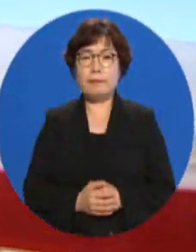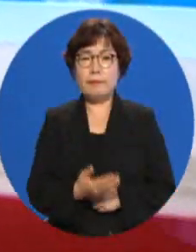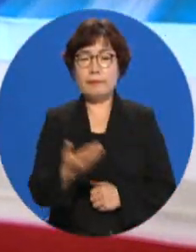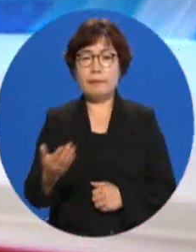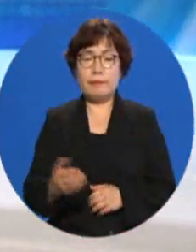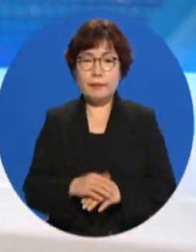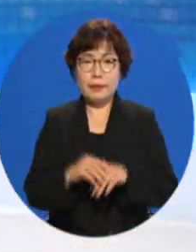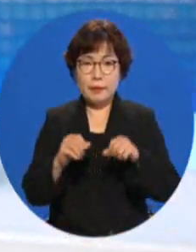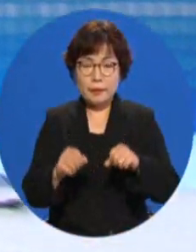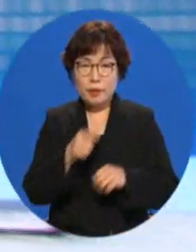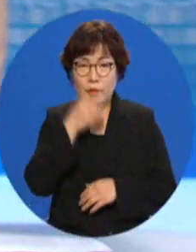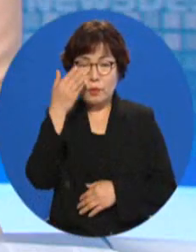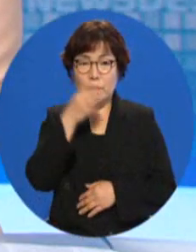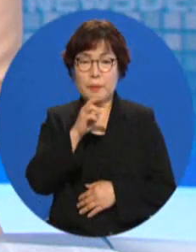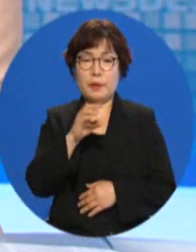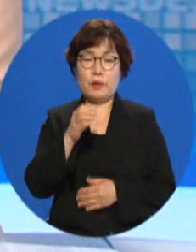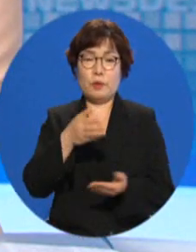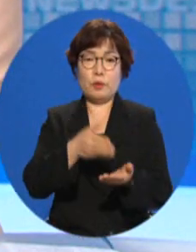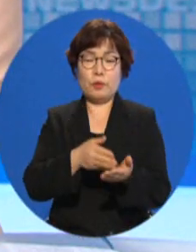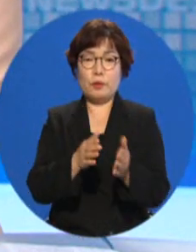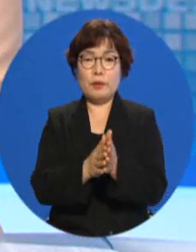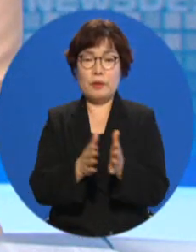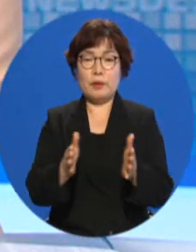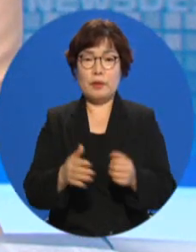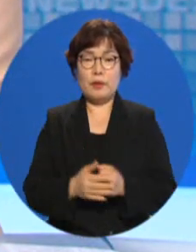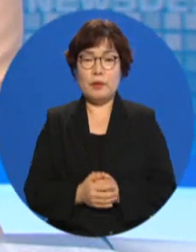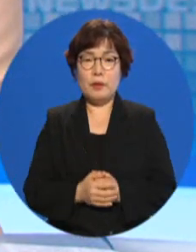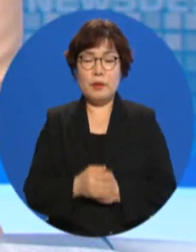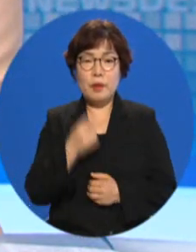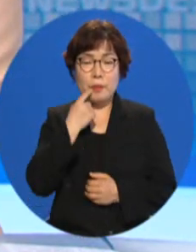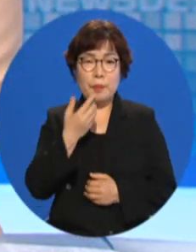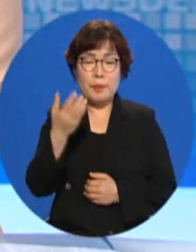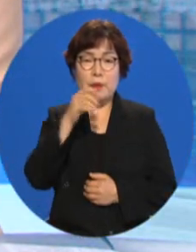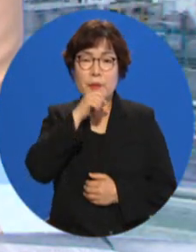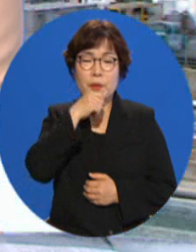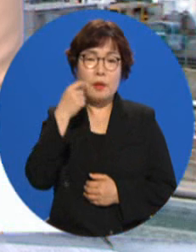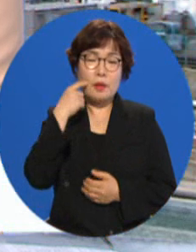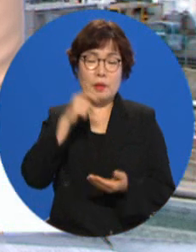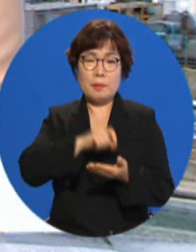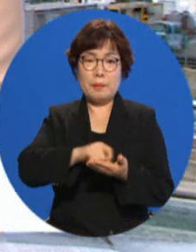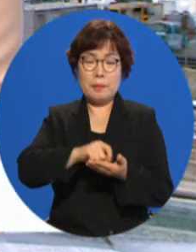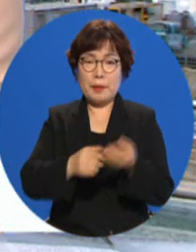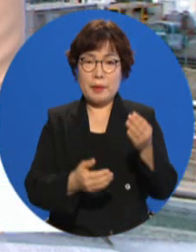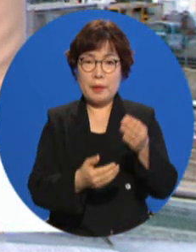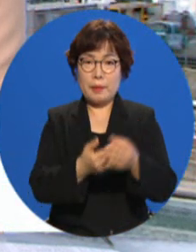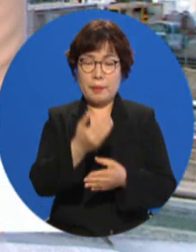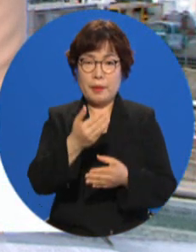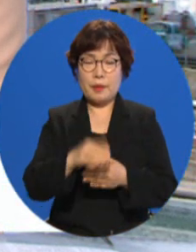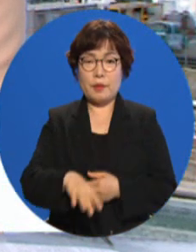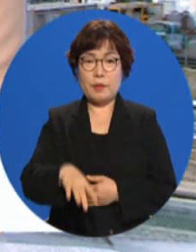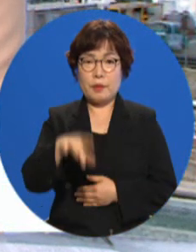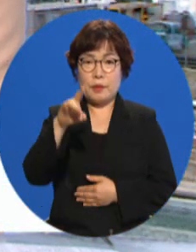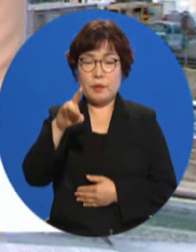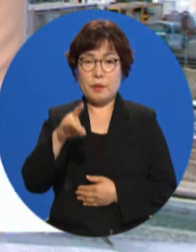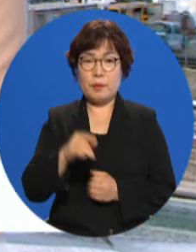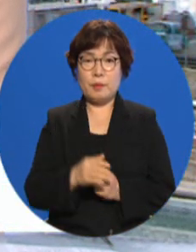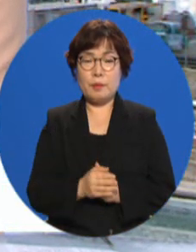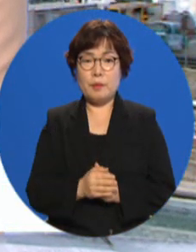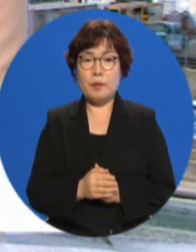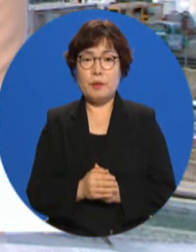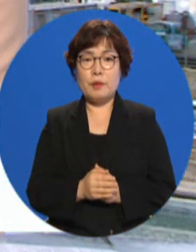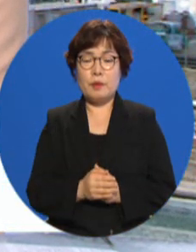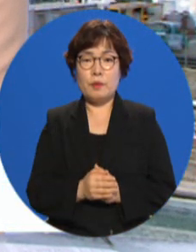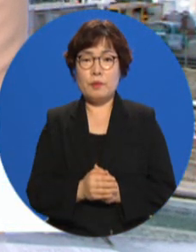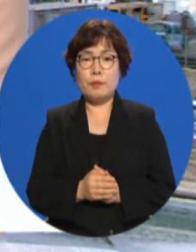여러분 안녕하십니까. 여수 MBC 뉴스데스크입니다. 대기오염물질 배출농도 조작 사태 이후